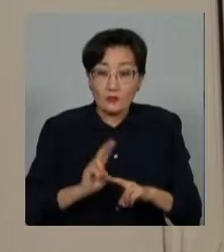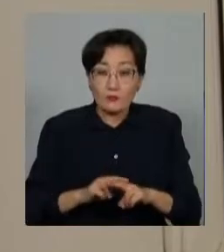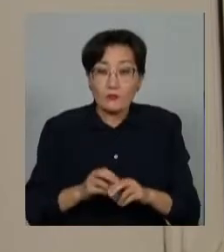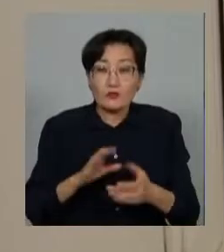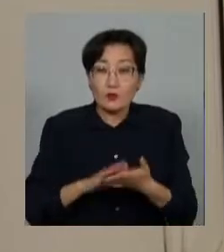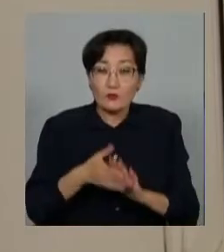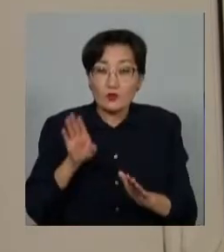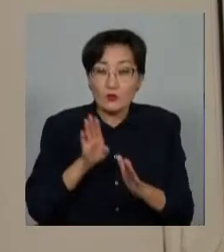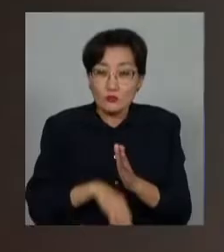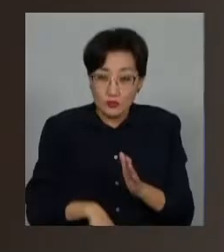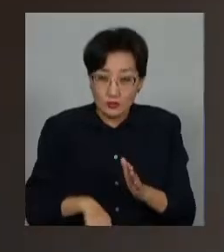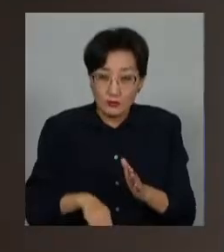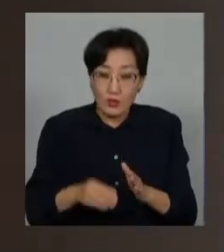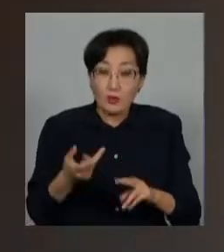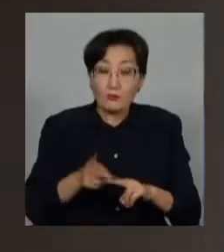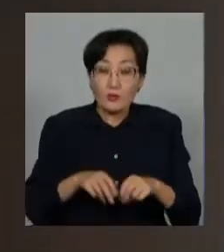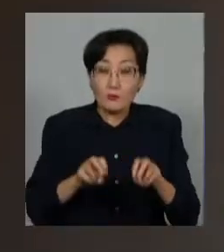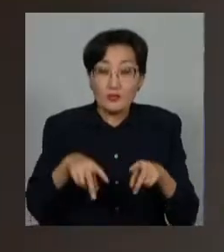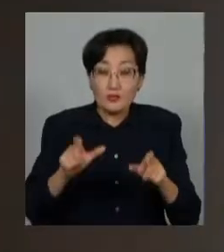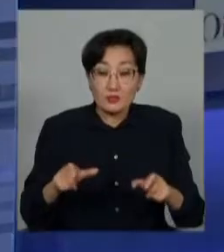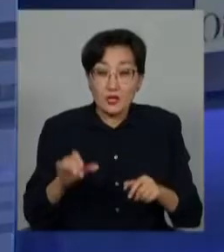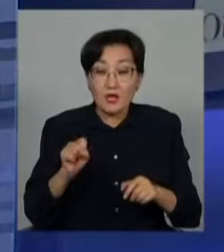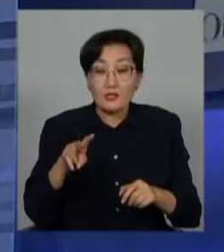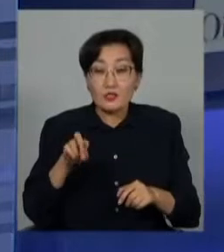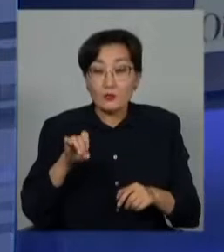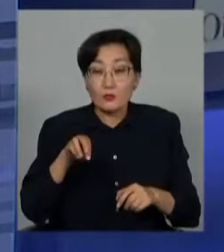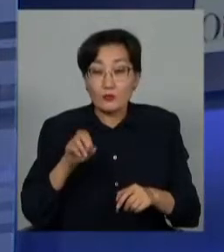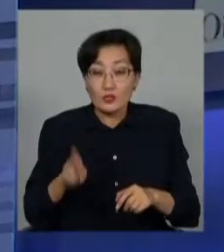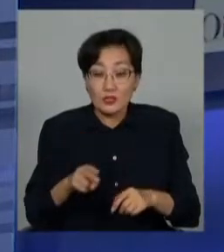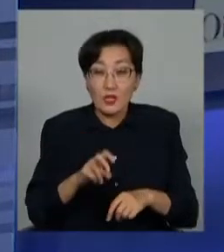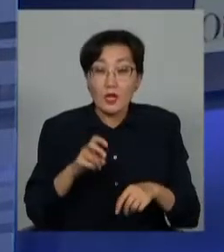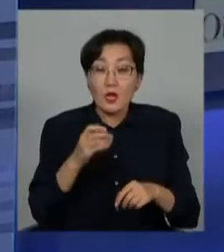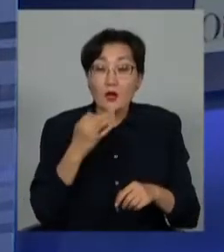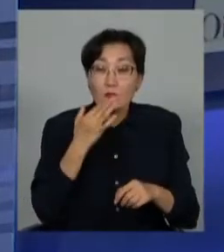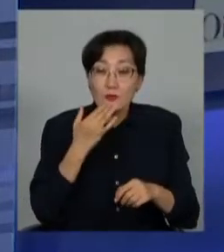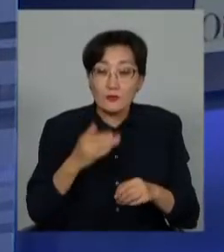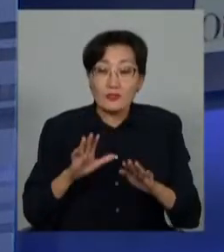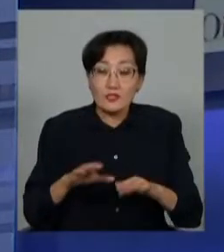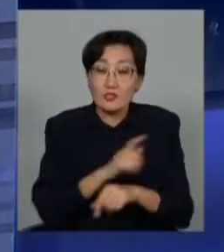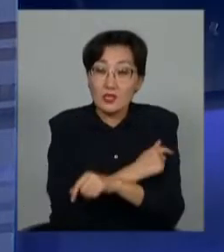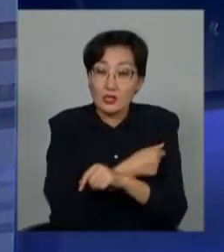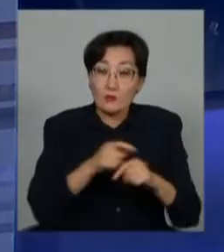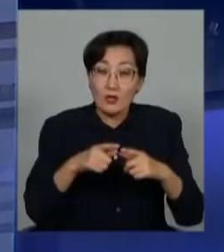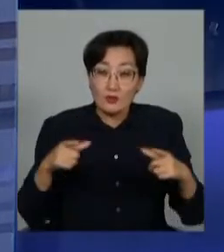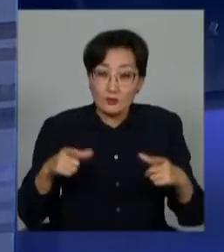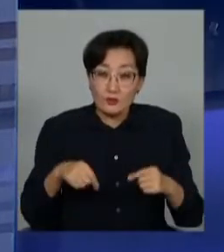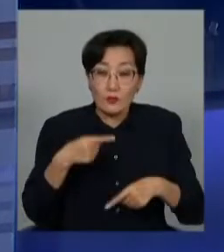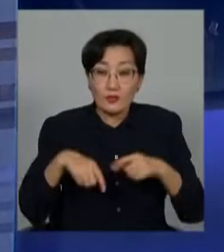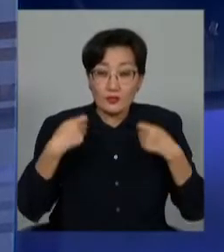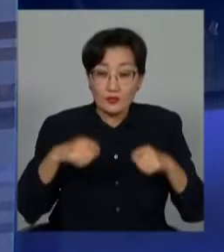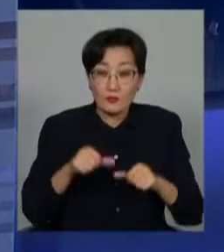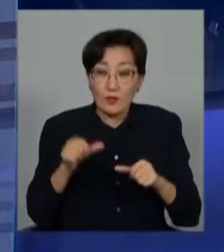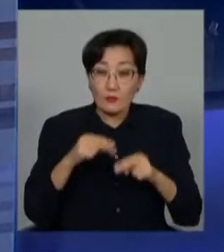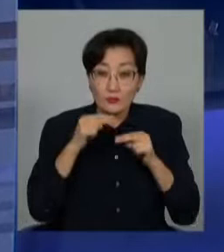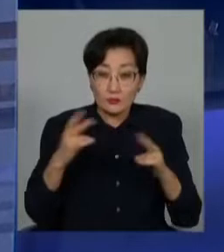жағдайды ушықтырып жіберген. Сондықтан да мамандар антибиотиктердің дәріханалардан тек дәрігердің нұсқаулығымен сатылуына баса назар